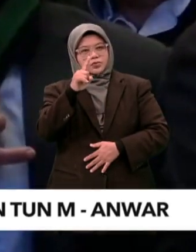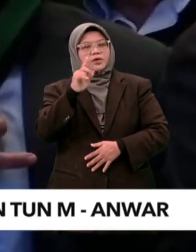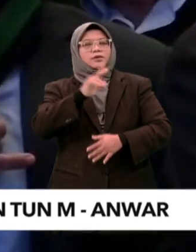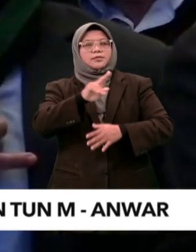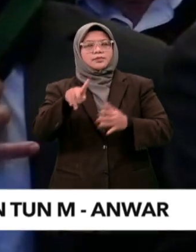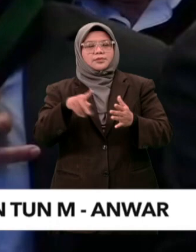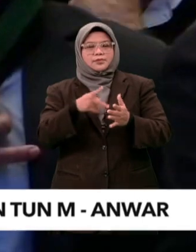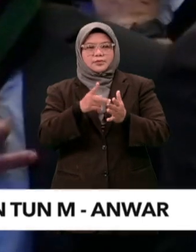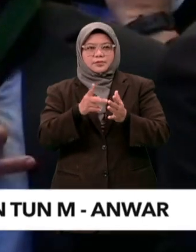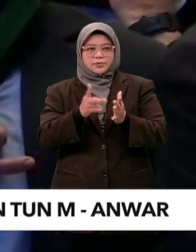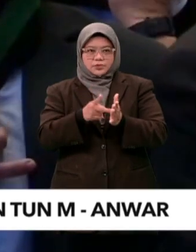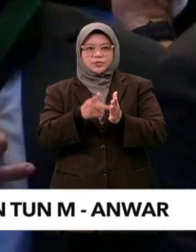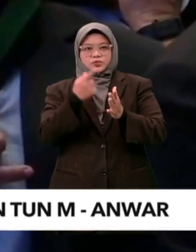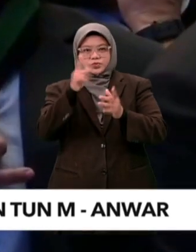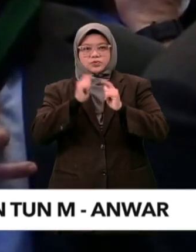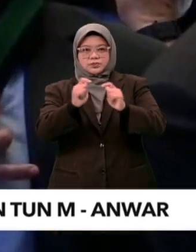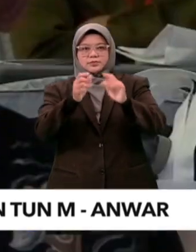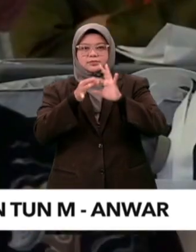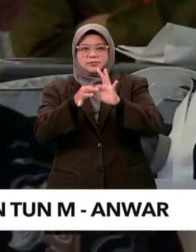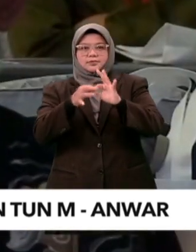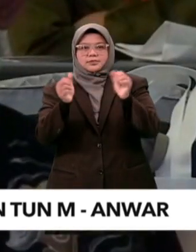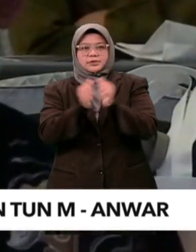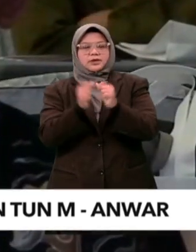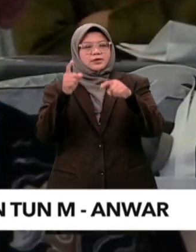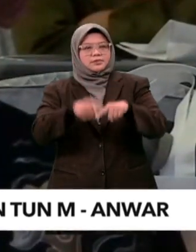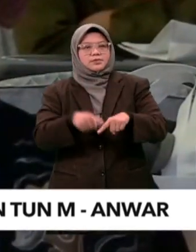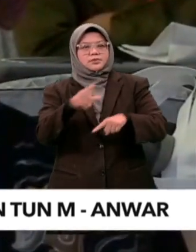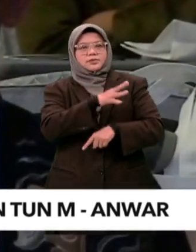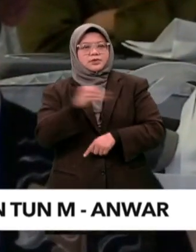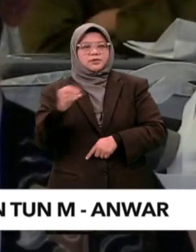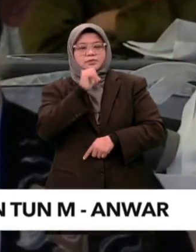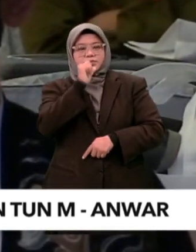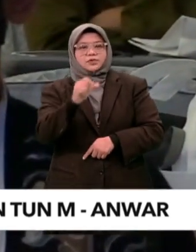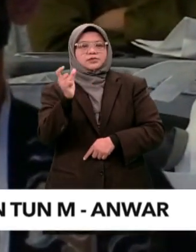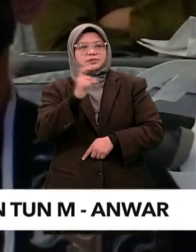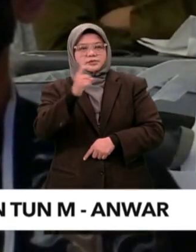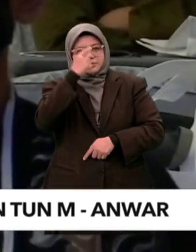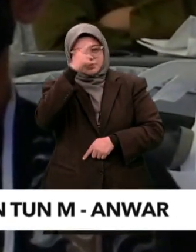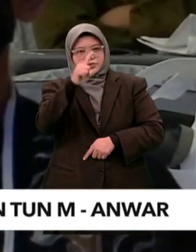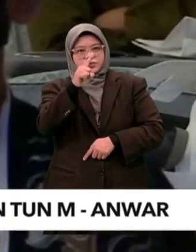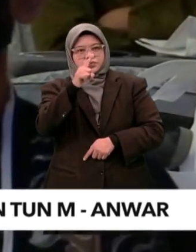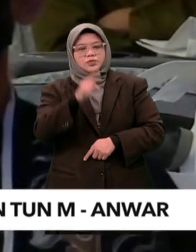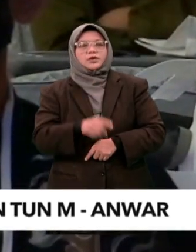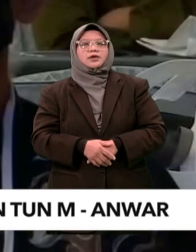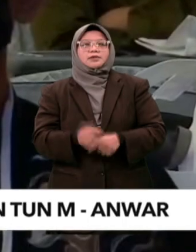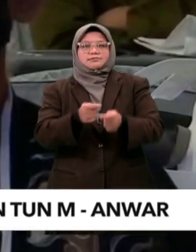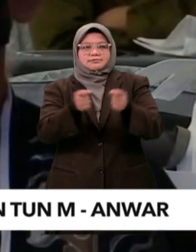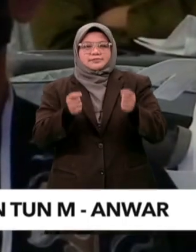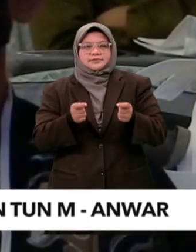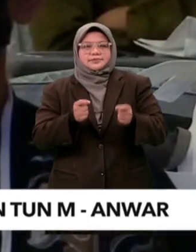tindakannya untuk bekerjasama dengan amno dan Pati bukan Islam demi kedudukan